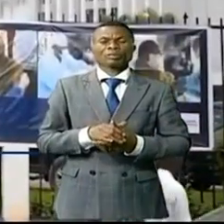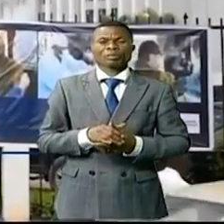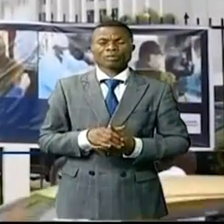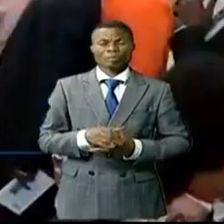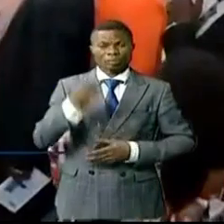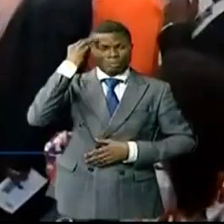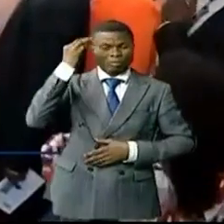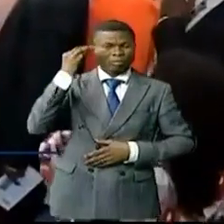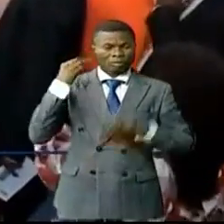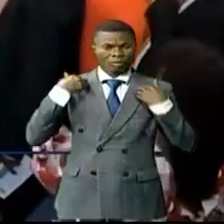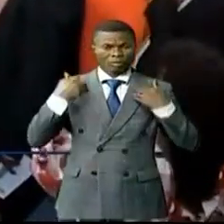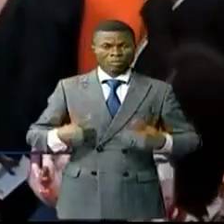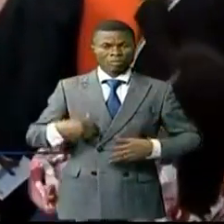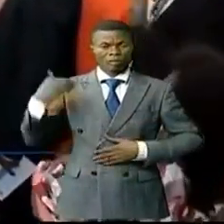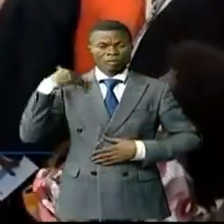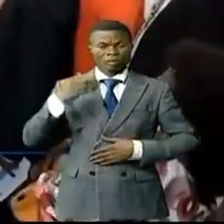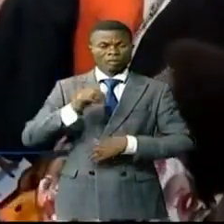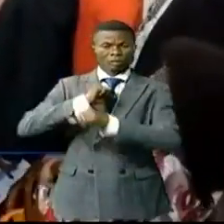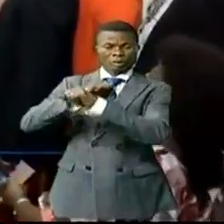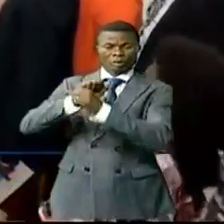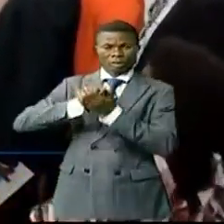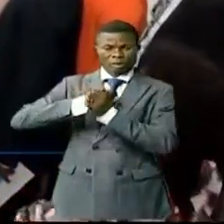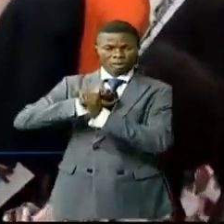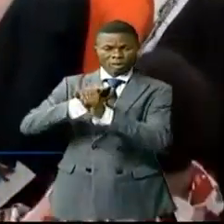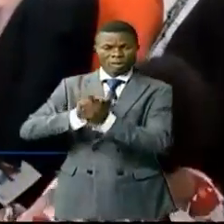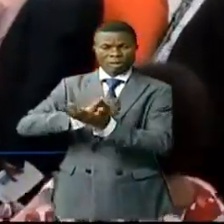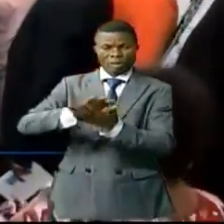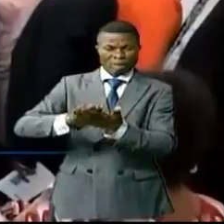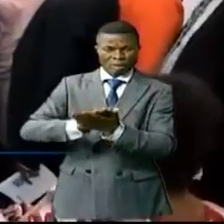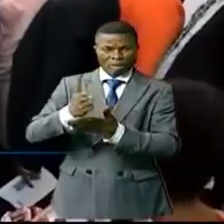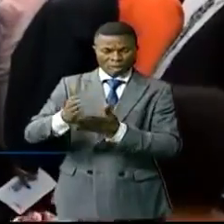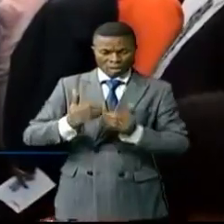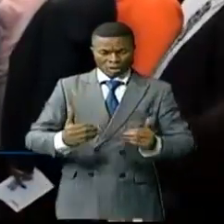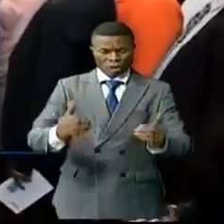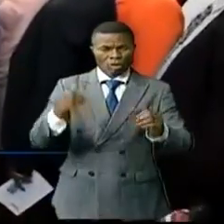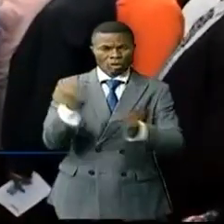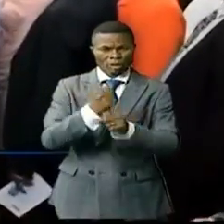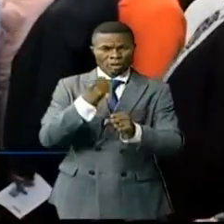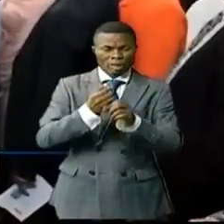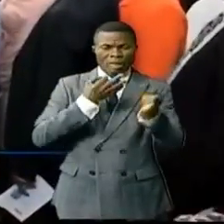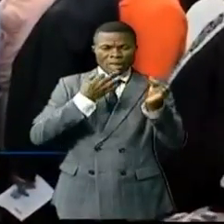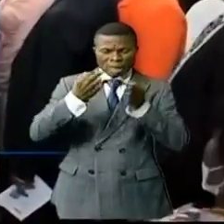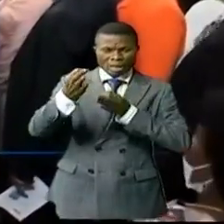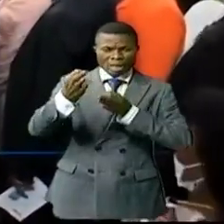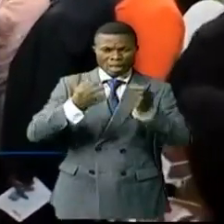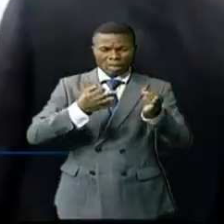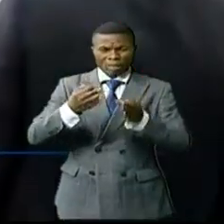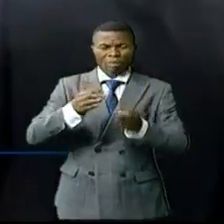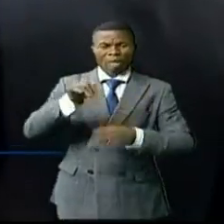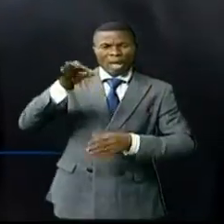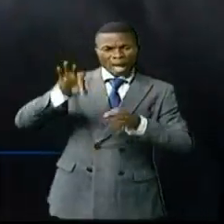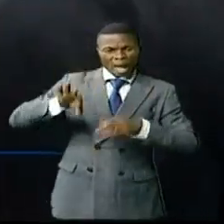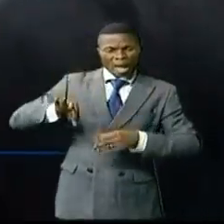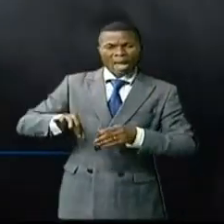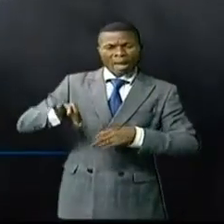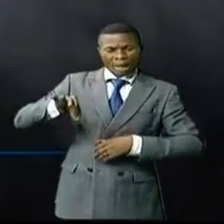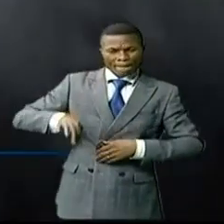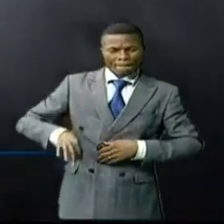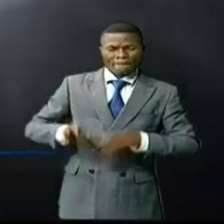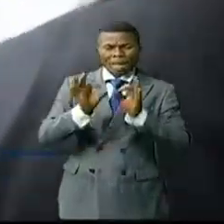ministre de la Santé publique, Hygiène et Prévention, Jean-Jacques Mbungani, poursuit son périple d'explication sur le bien fondé du vaccin au sein de